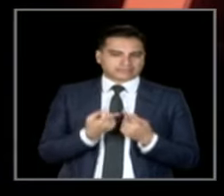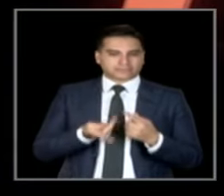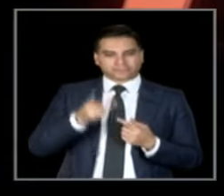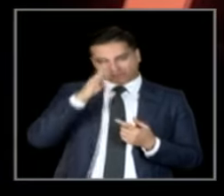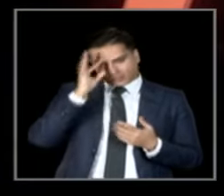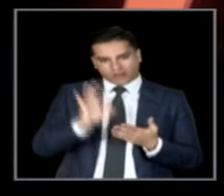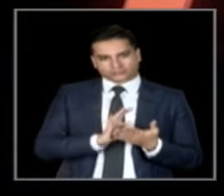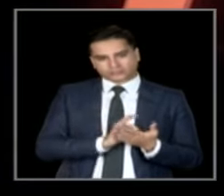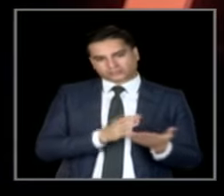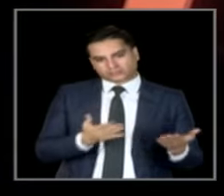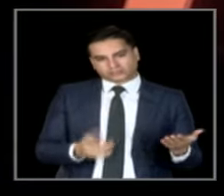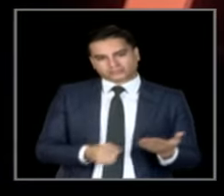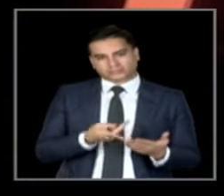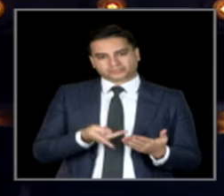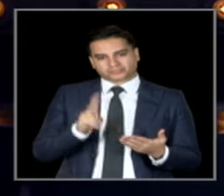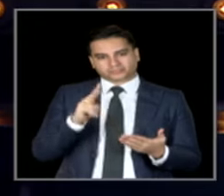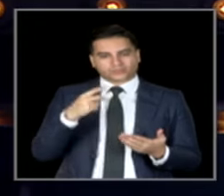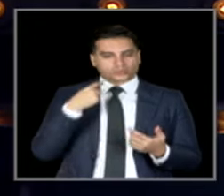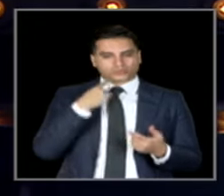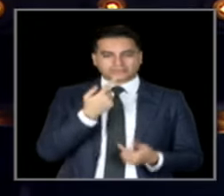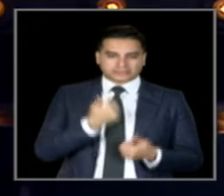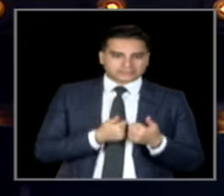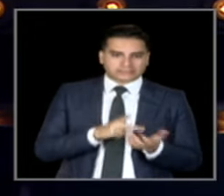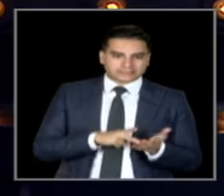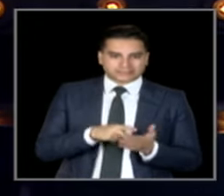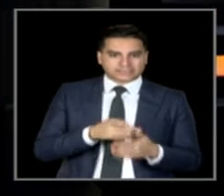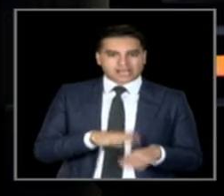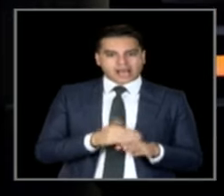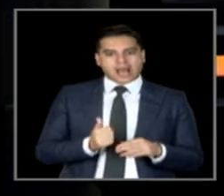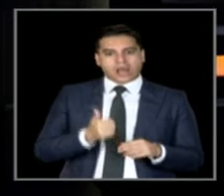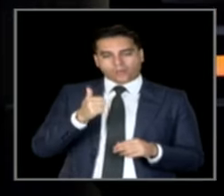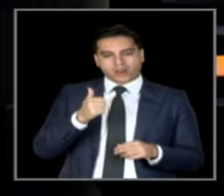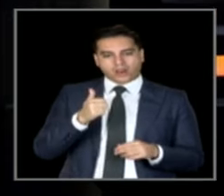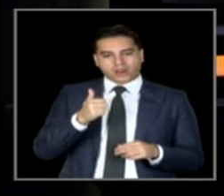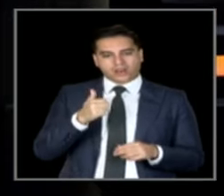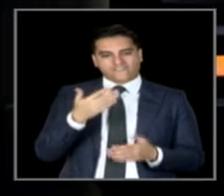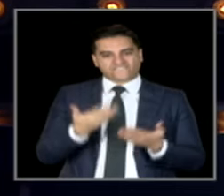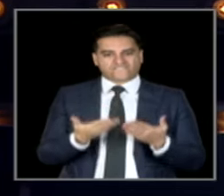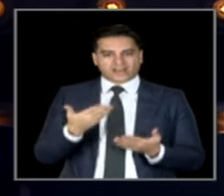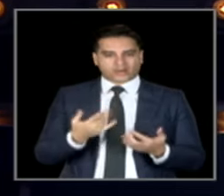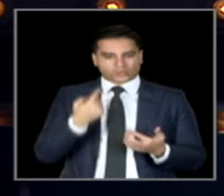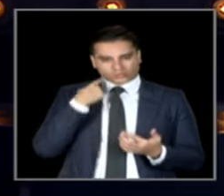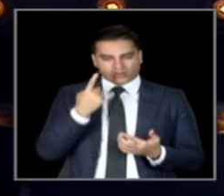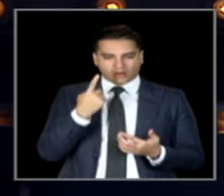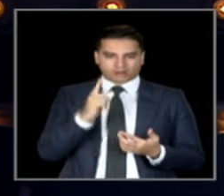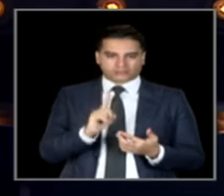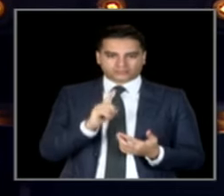حظ. في الاخر هو وصلنا ان احنا خرجنا من انتوا غامرتوا بالريسك في الفقره الاولى. فرق